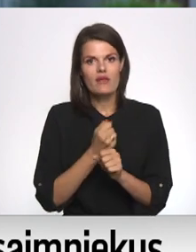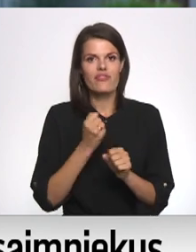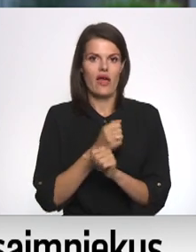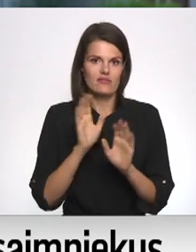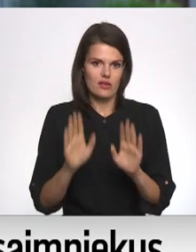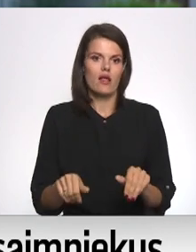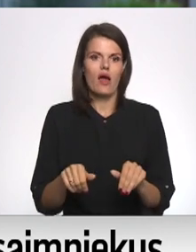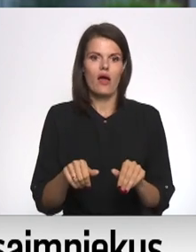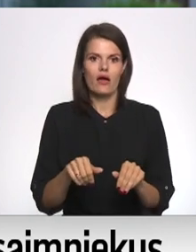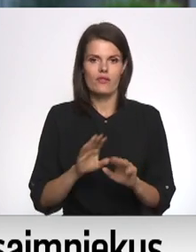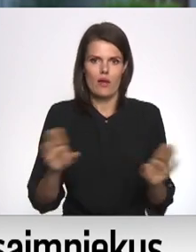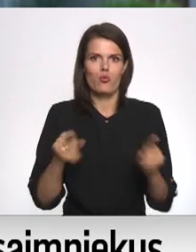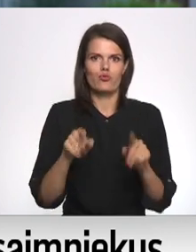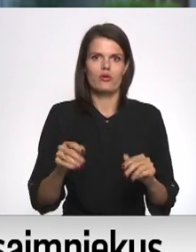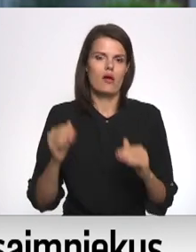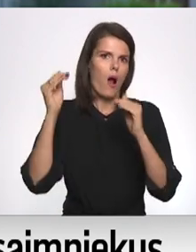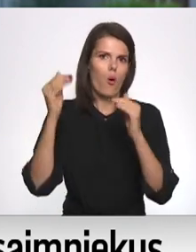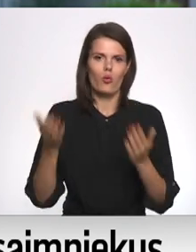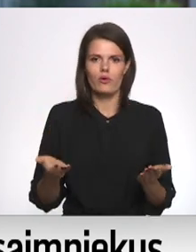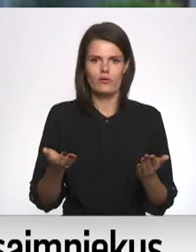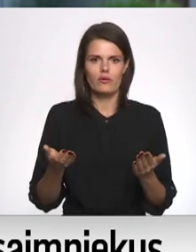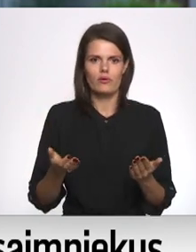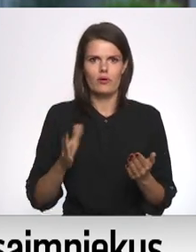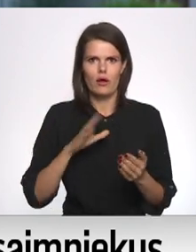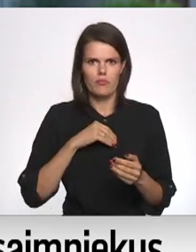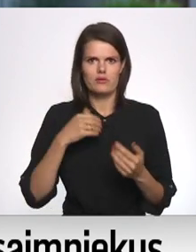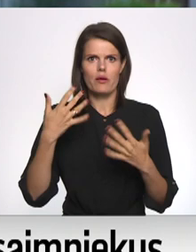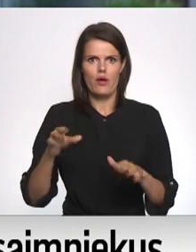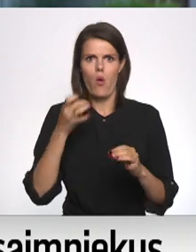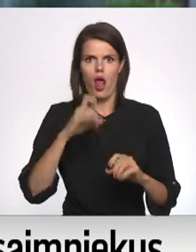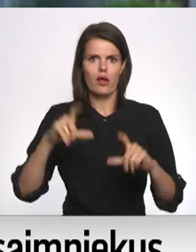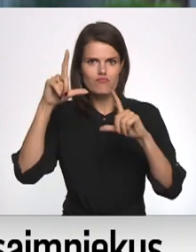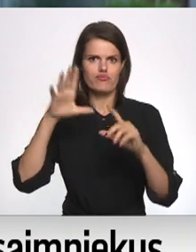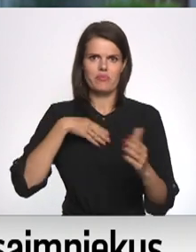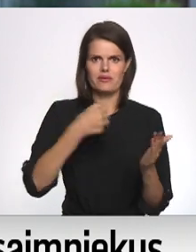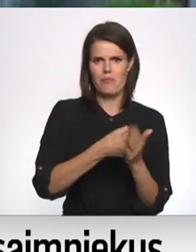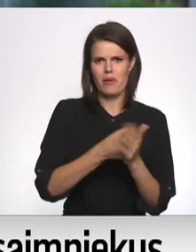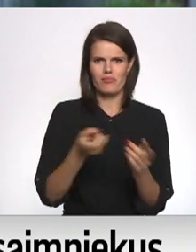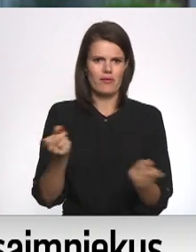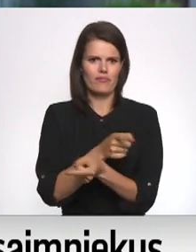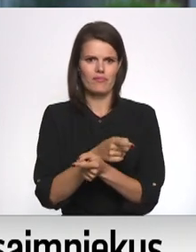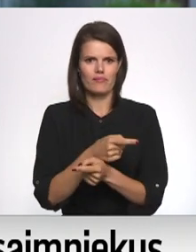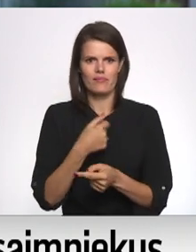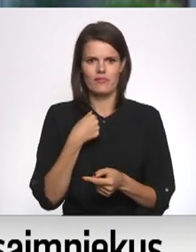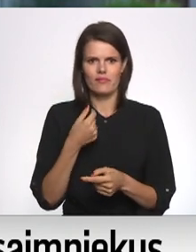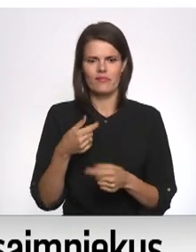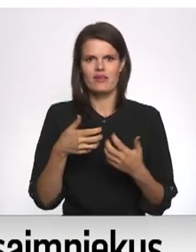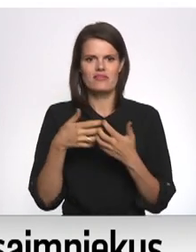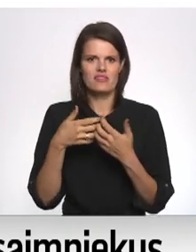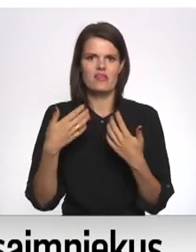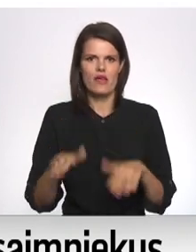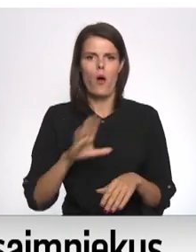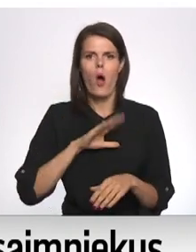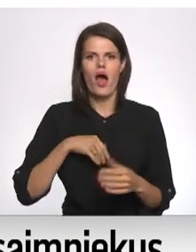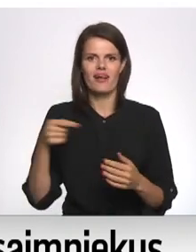to, lai ja nebūtu tik augsta navus sokt, bet tam nūtro golam kaut ko tas pabalstus sokt maksot. Un tas man līgos tādā cīņā jau ar sekumu. Es